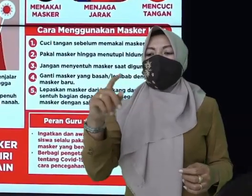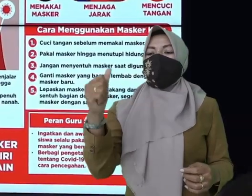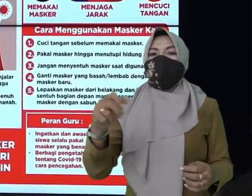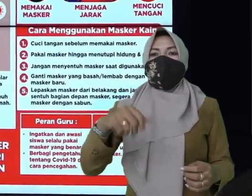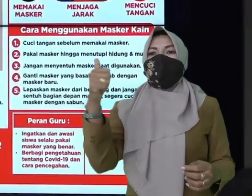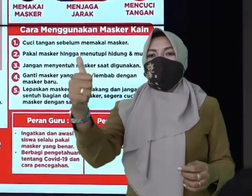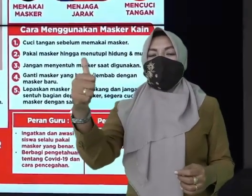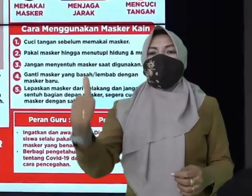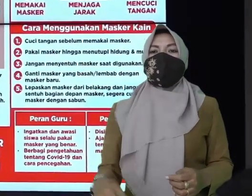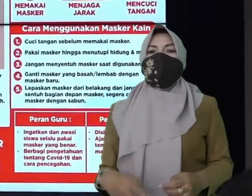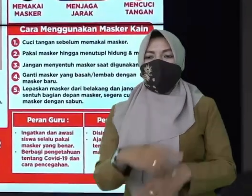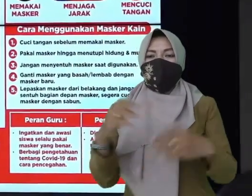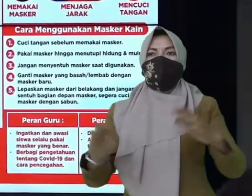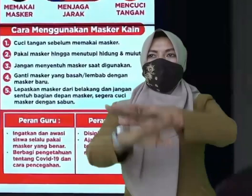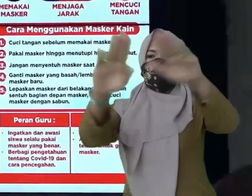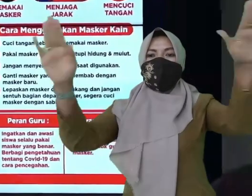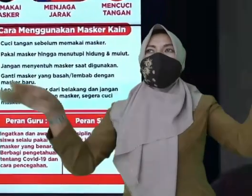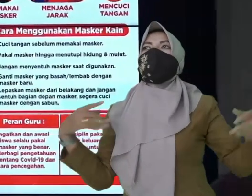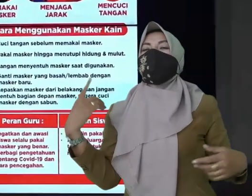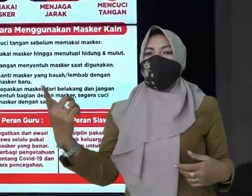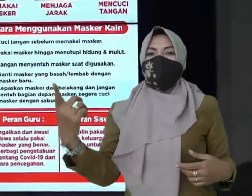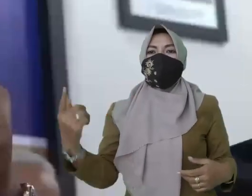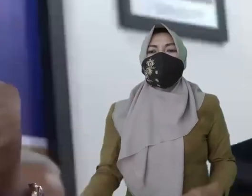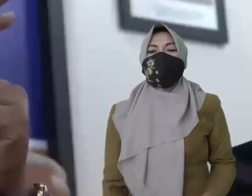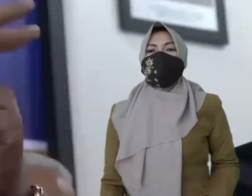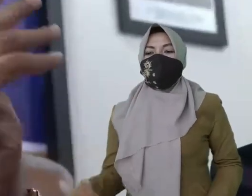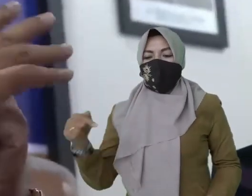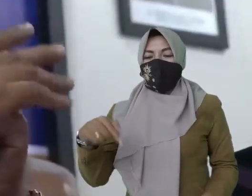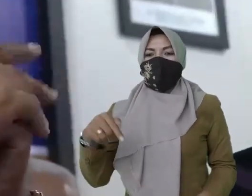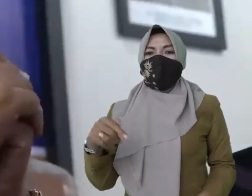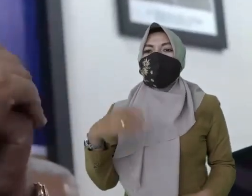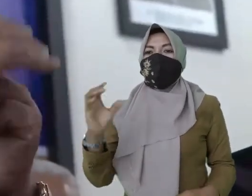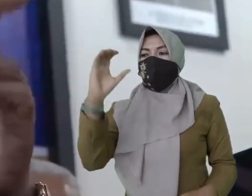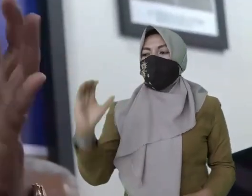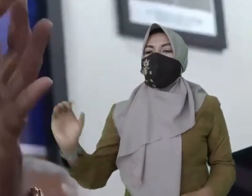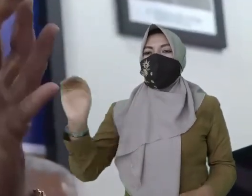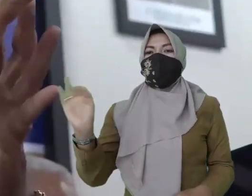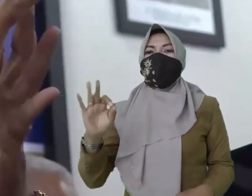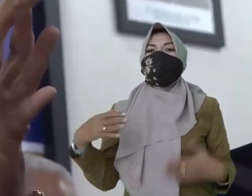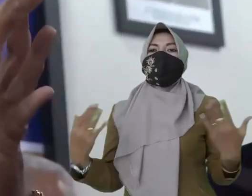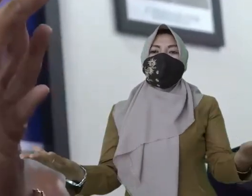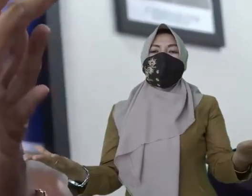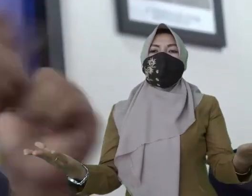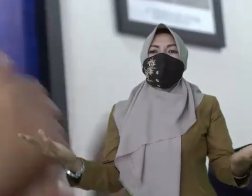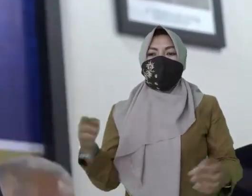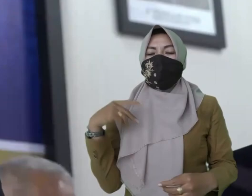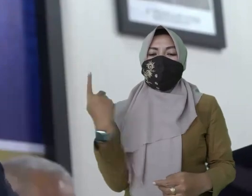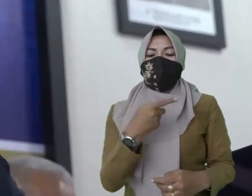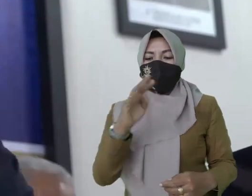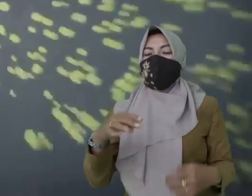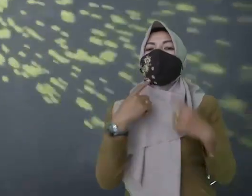SD, pada tingkat SMP, pada tingkat SMA. Sehingga semuanya, oh begini, rupanya ini yang dimaksud dengan COVID. Nah,